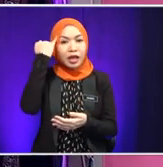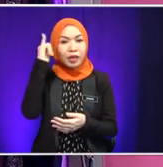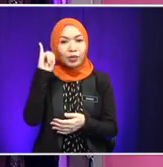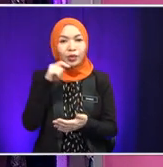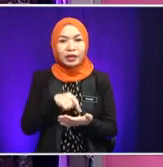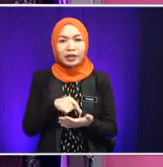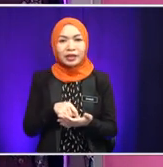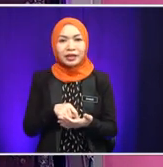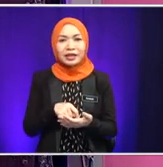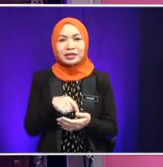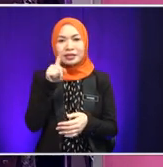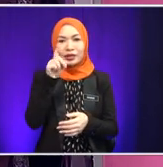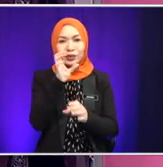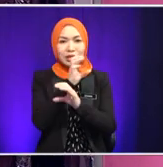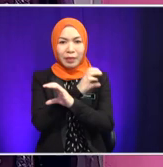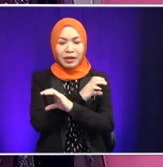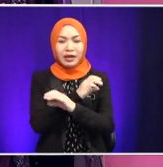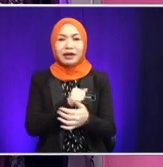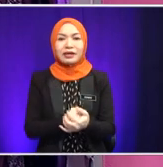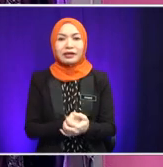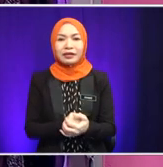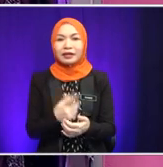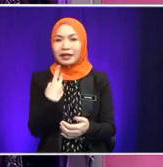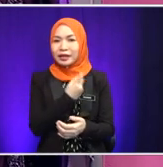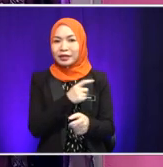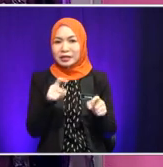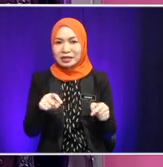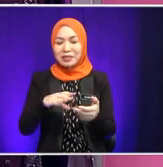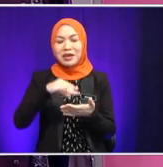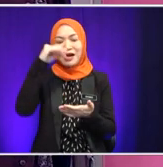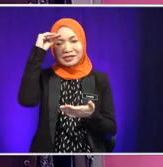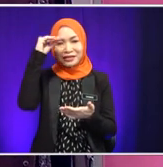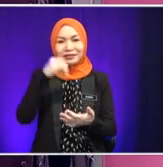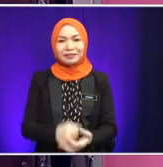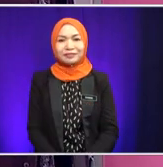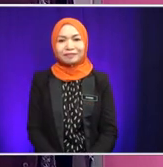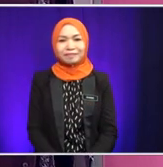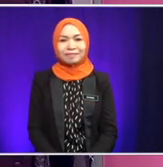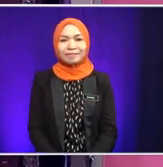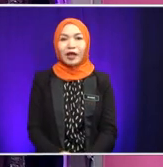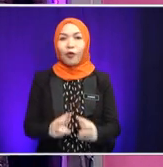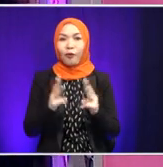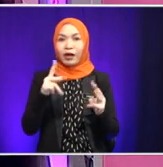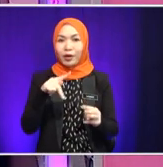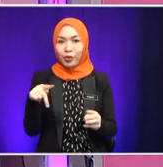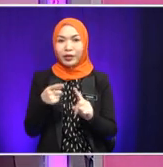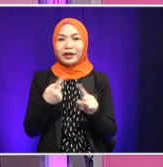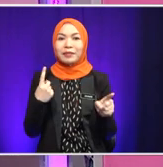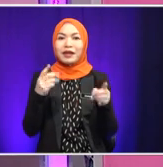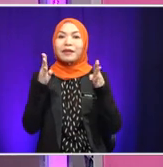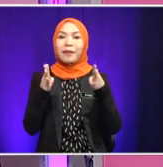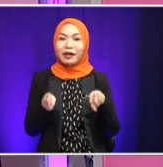masyarakat di Malaysia ini walaupun kita tidak perlu pakai agama bangsa budaya dan bangsa securinya masalah yang